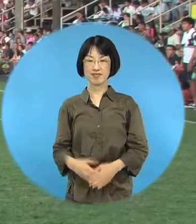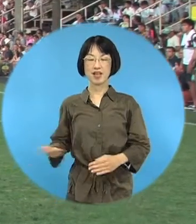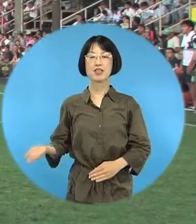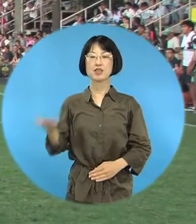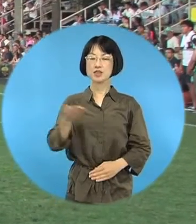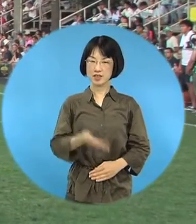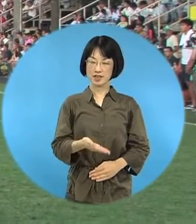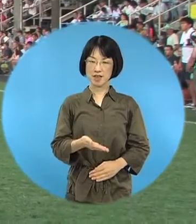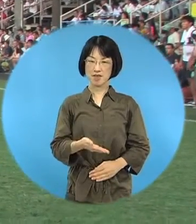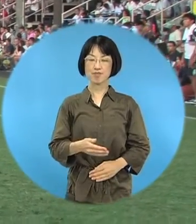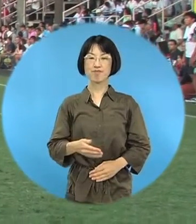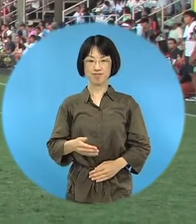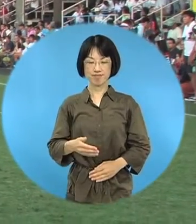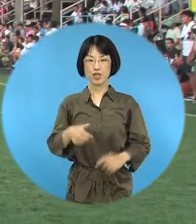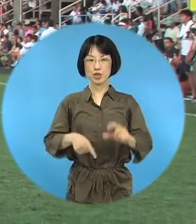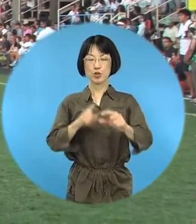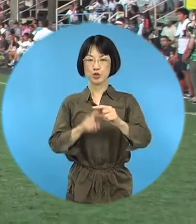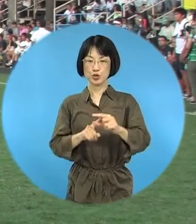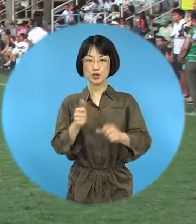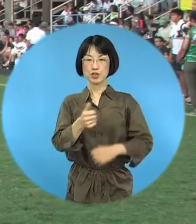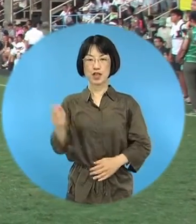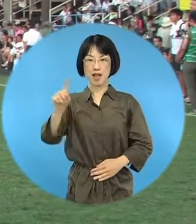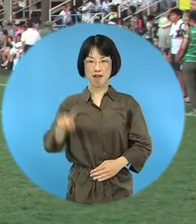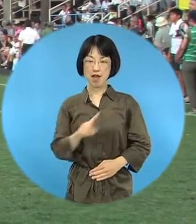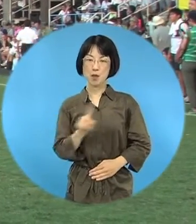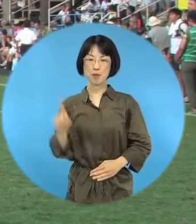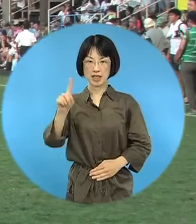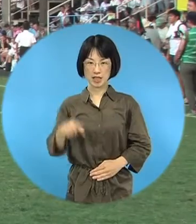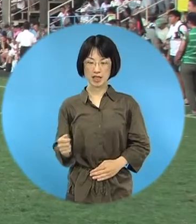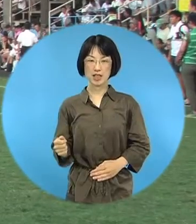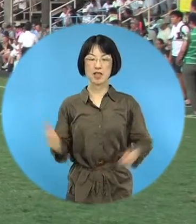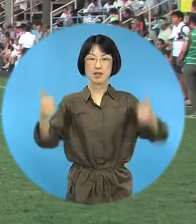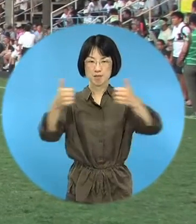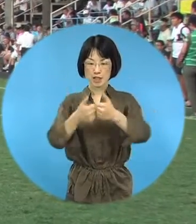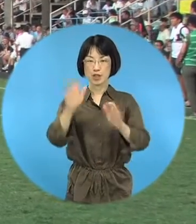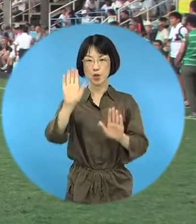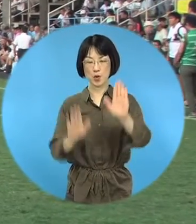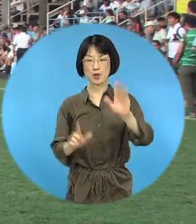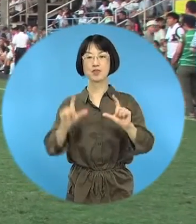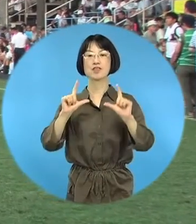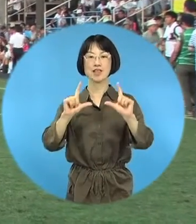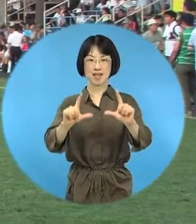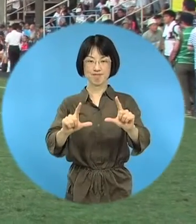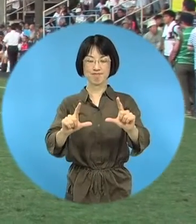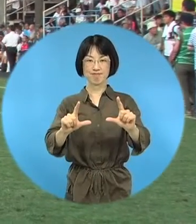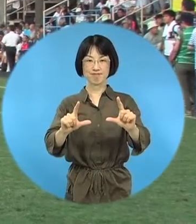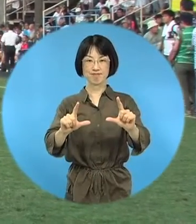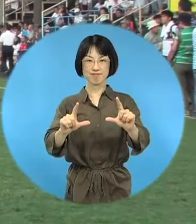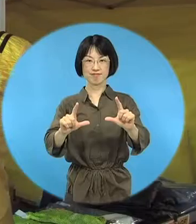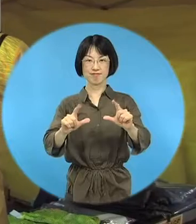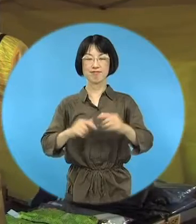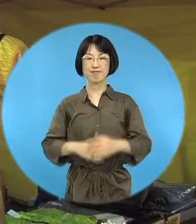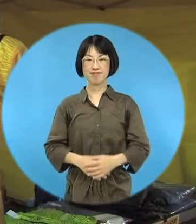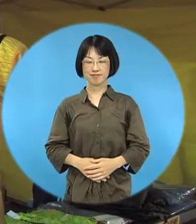続いては先日開催された府中ダービープレシーズンマッチの模様をお伝えします。